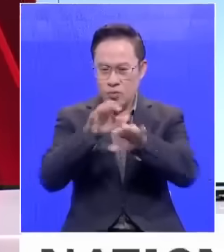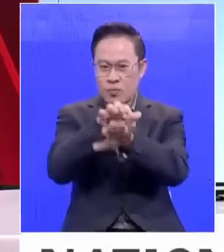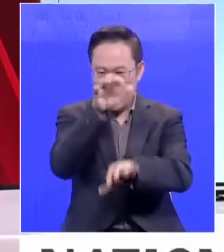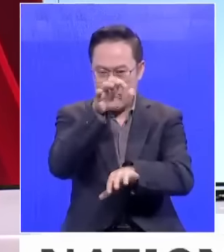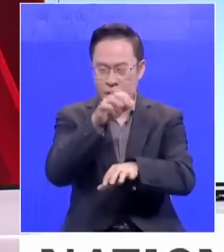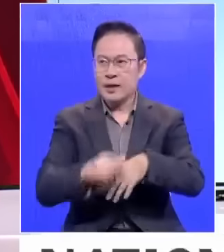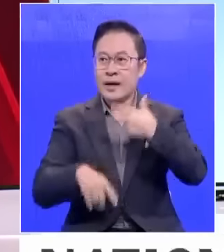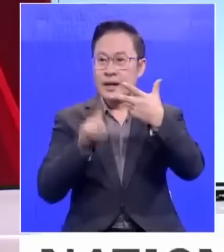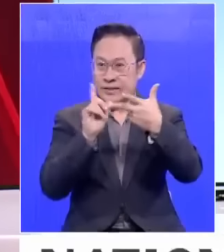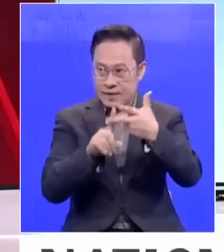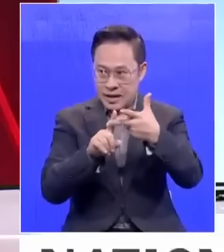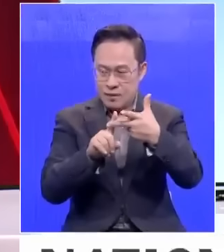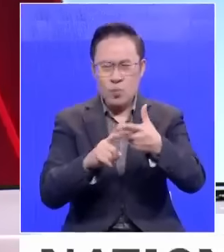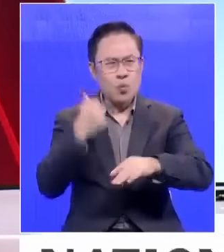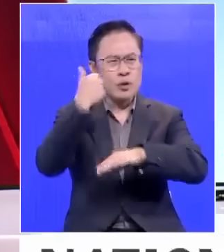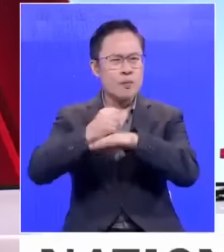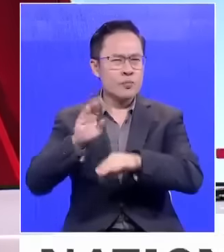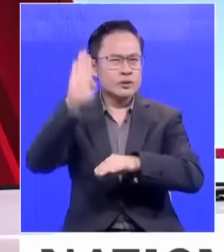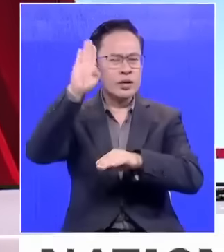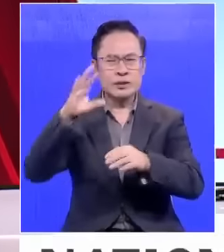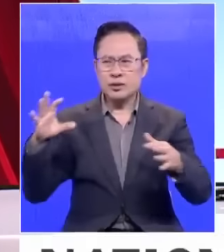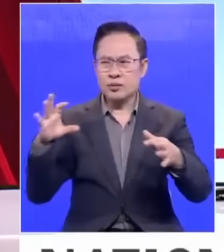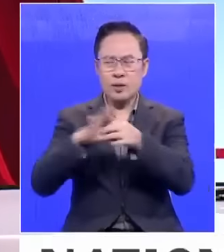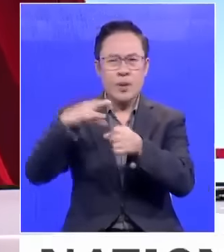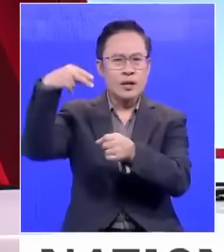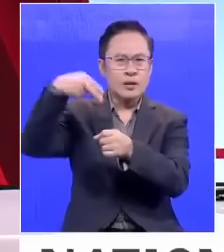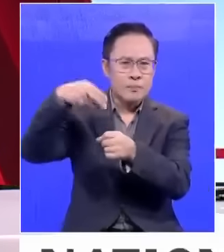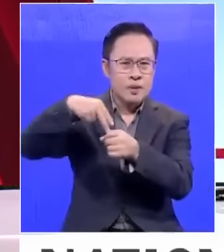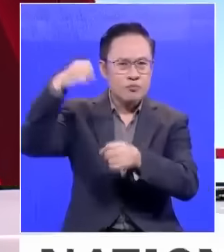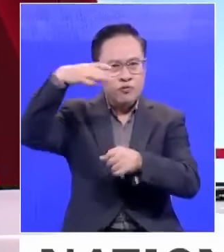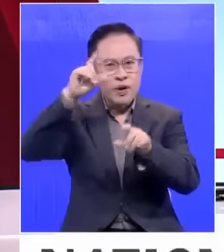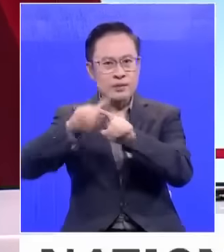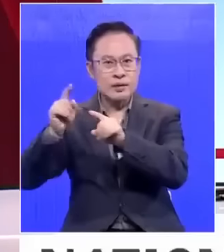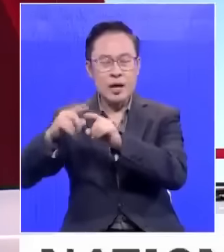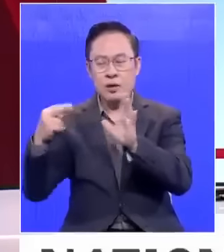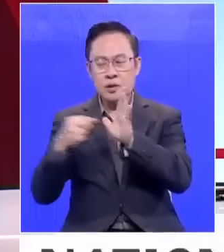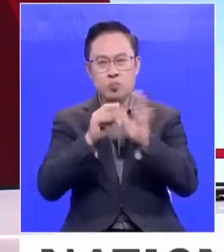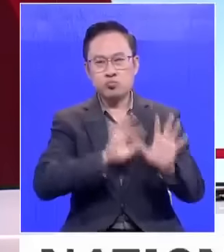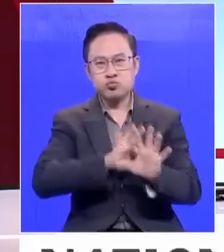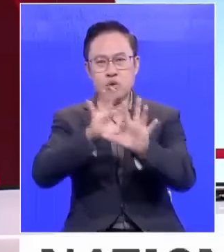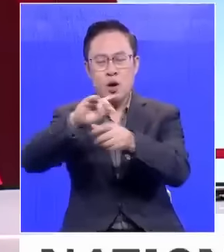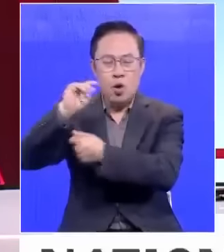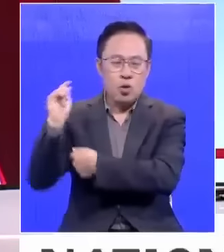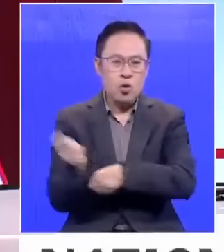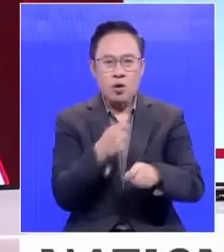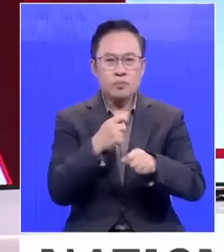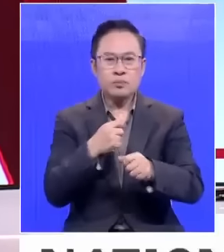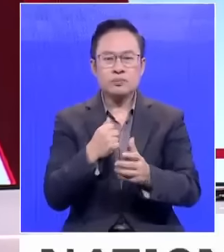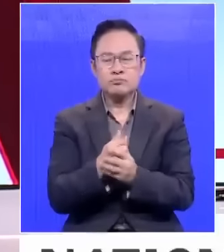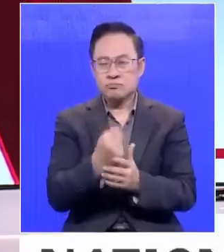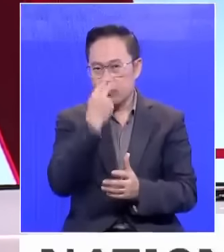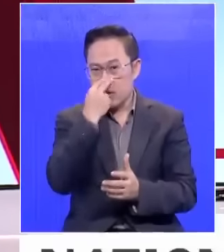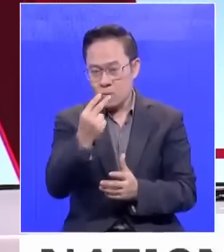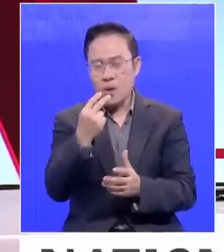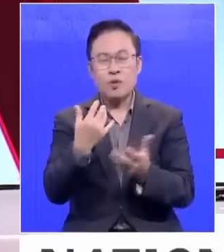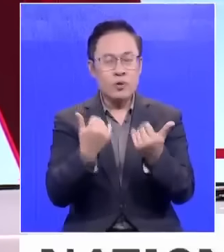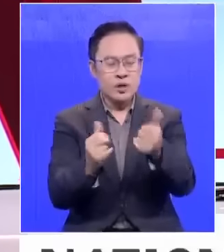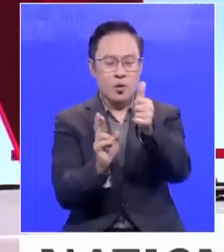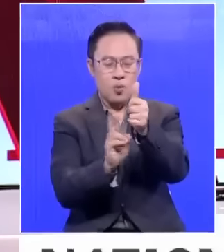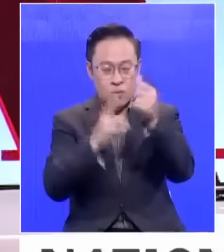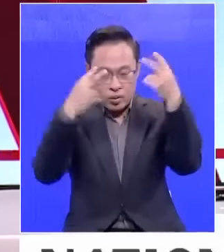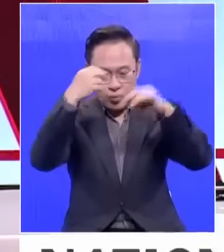ชี้แจงว่าไม่มีอะไรในกอไผ่ไม่มีอะไรเลยเดี๋ยวมาดูรายละเอียดกันนะว่ามีหรือไม่มีค่ะ ชี้แจ